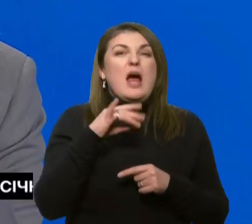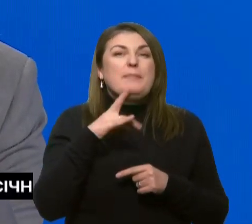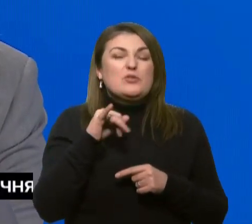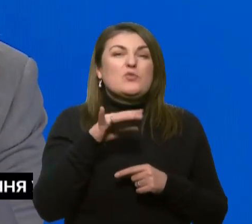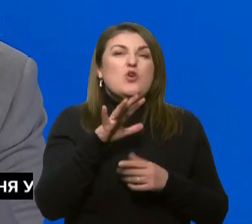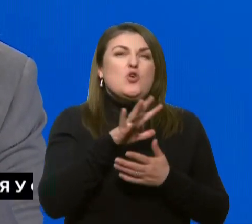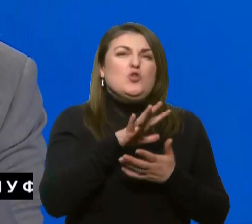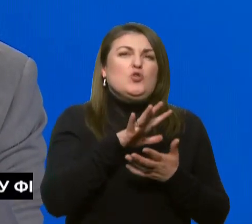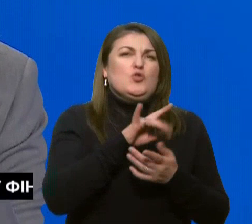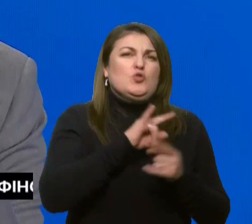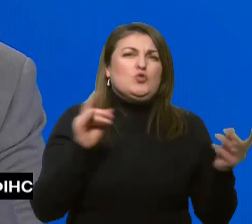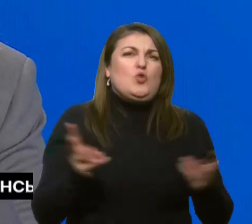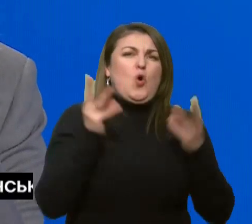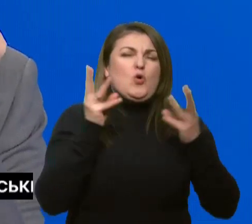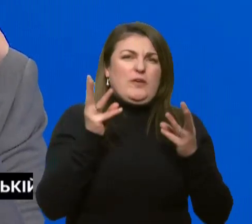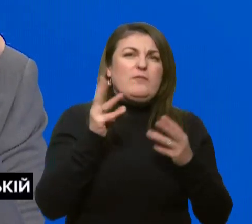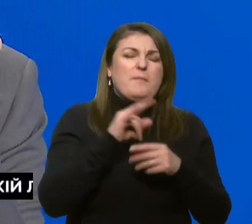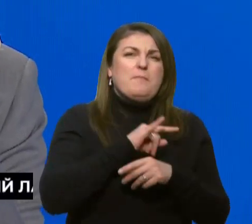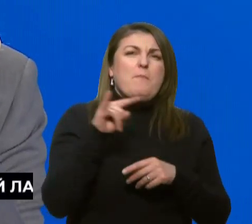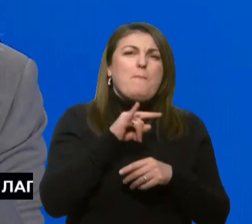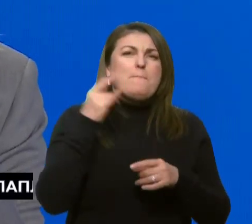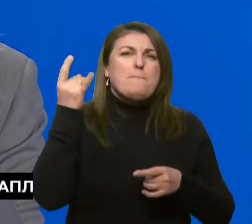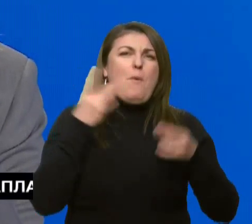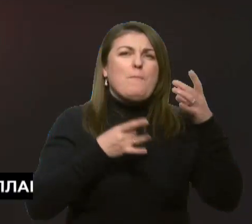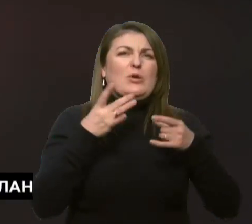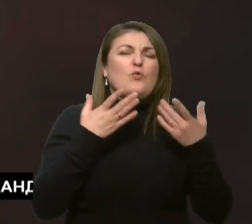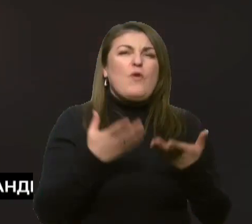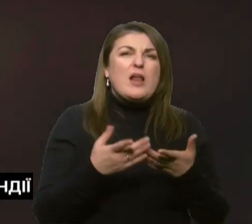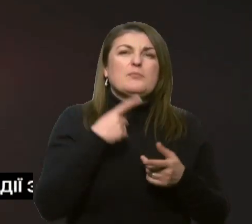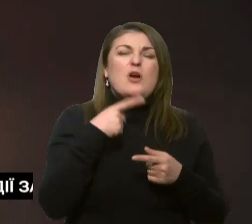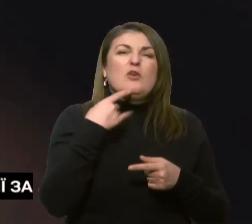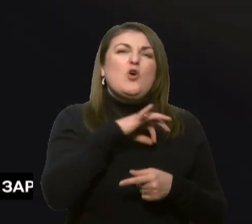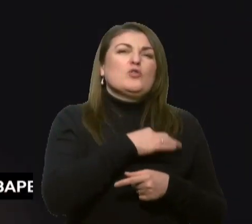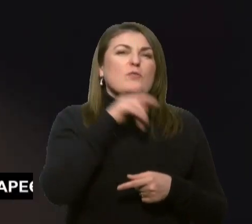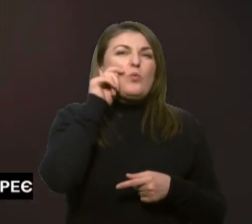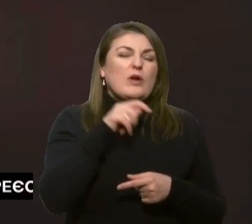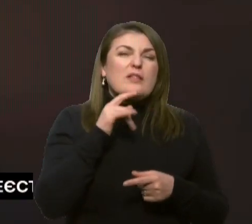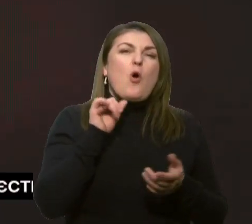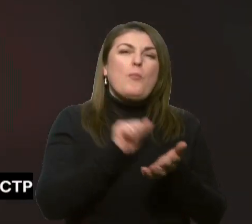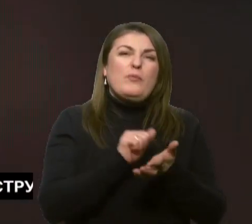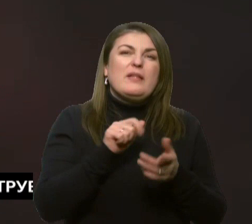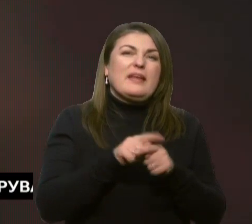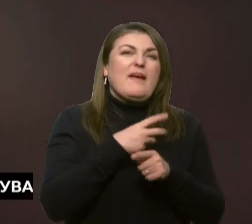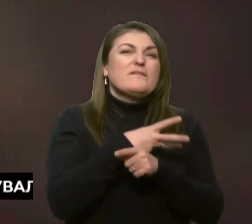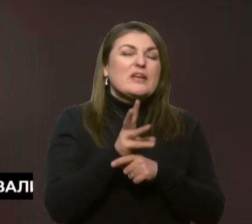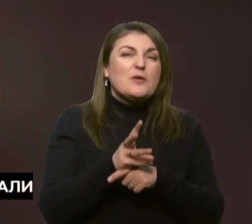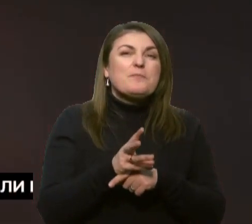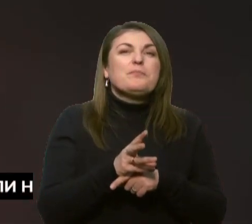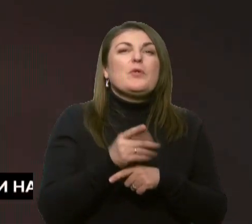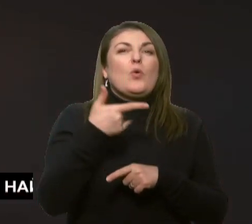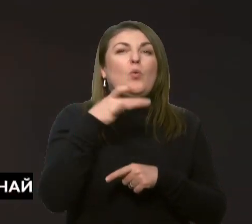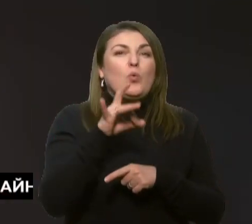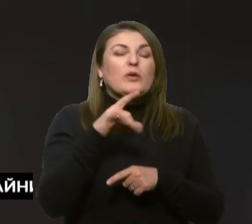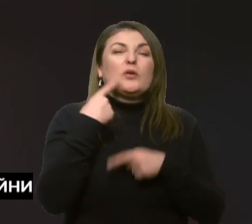тактичний бомбардувальник Су-34. Про це у Телеграм повідомило Головне управління розвідки України та опублікувало відповідне відео. У ГУР розповіли,